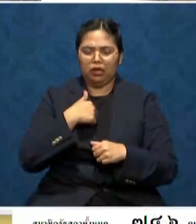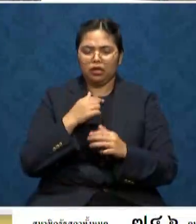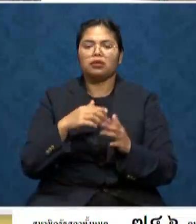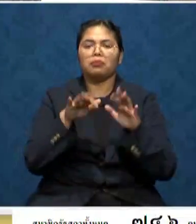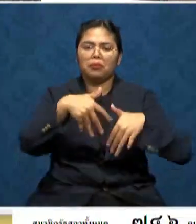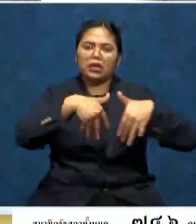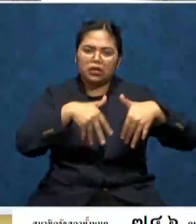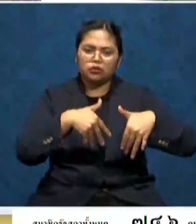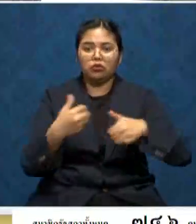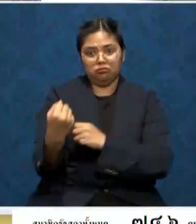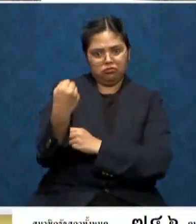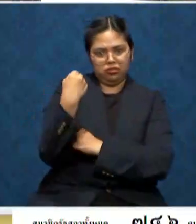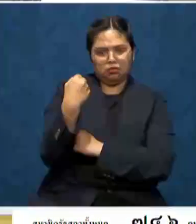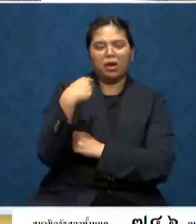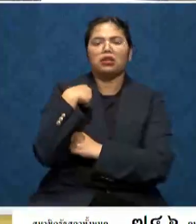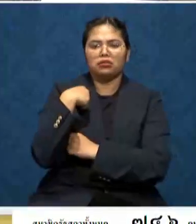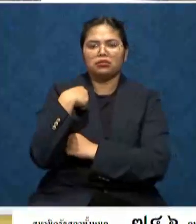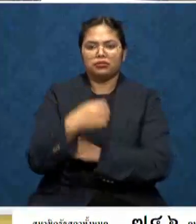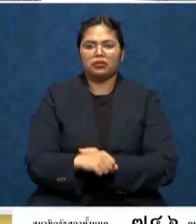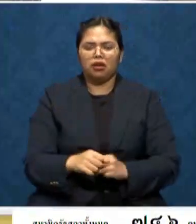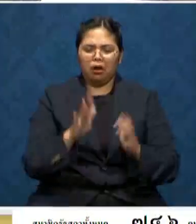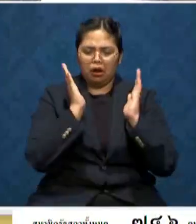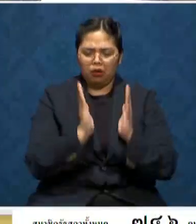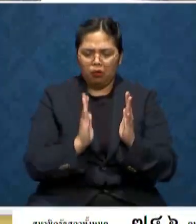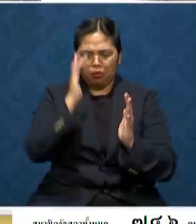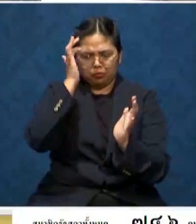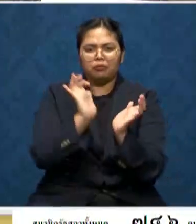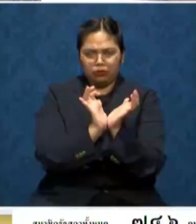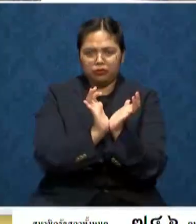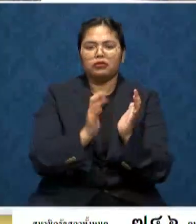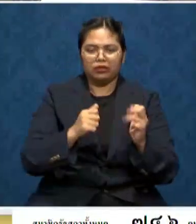ี่จะอาสรายจากที่บันมอในการดูแลความสงเป็เรีบร้อยครับขอบคุณครับ